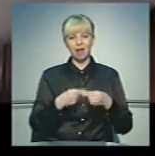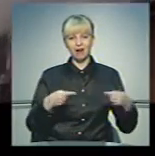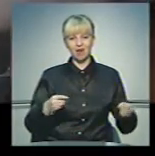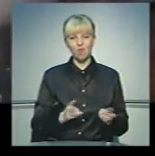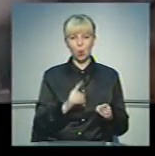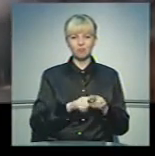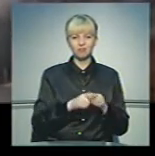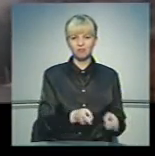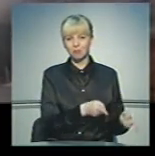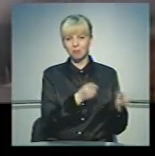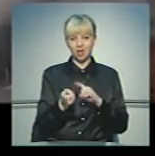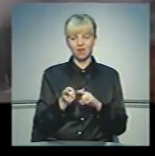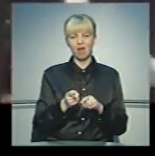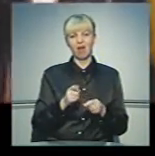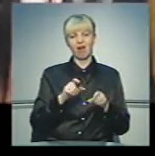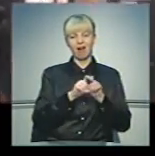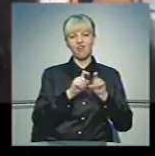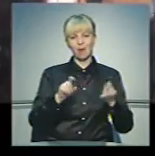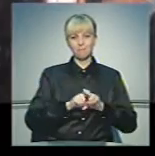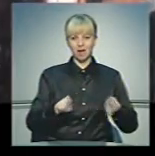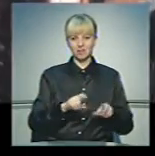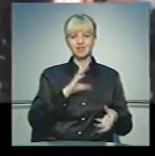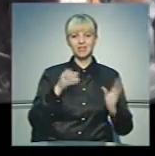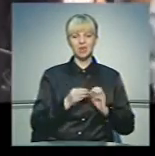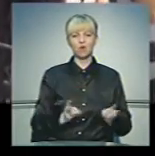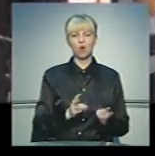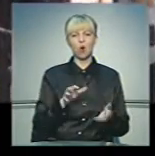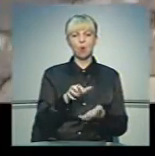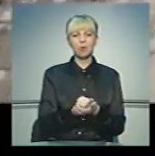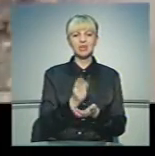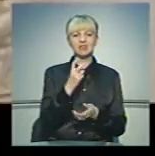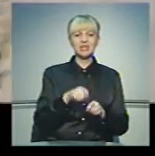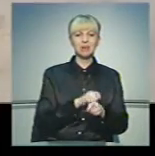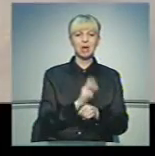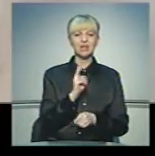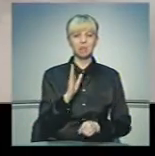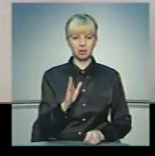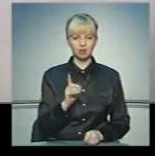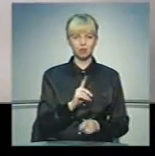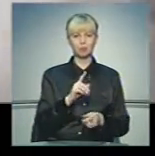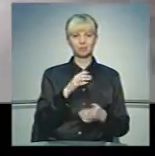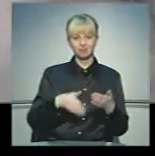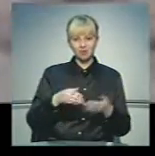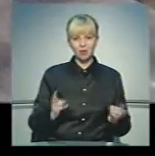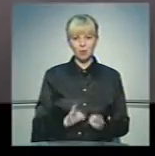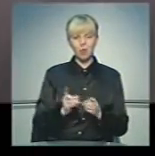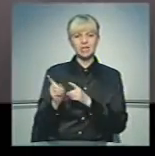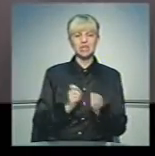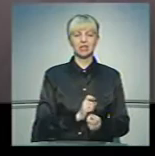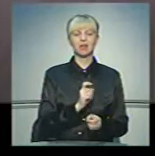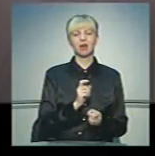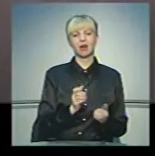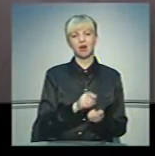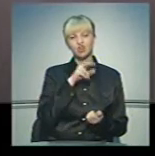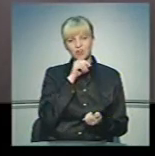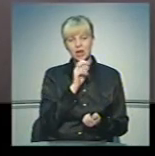вогонь швидко поширився по кафе-магазину. Загалом вогонь охопив 200 метрів квадратних. Аби ліквідувати пожежу, залучали кіцманських